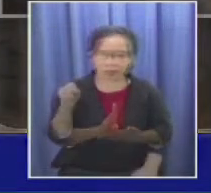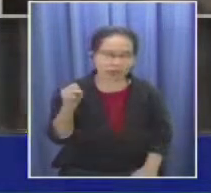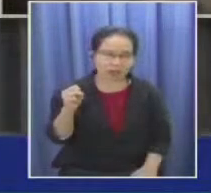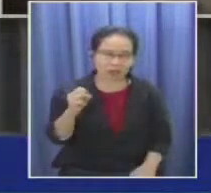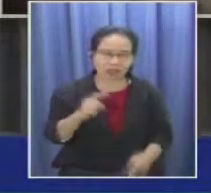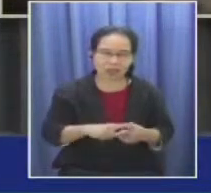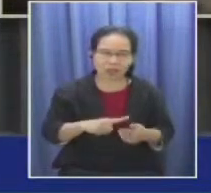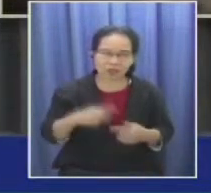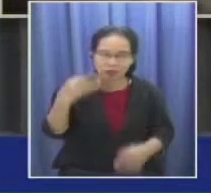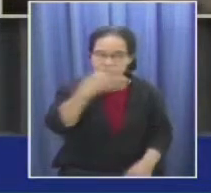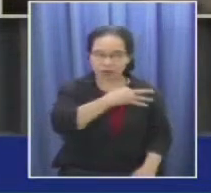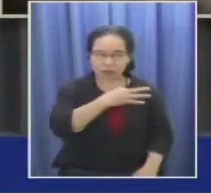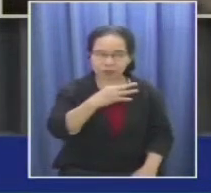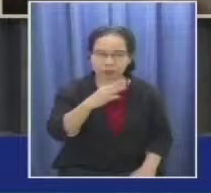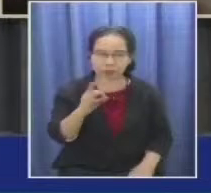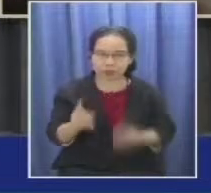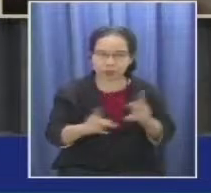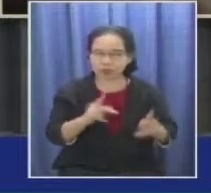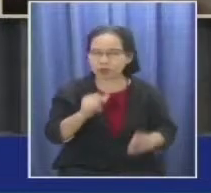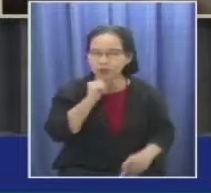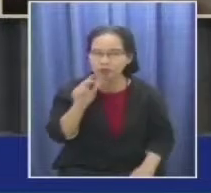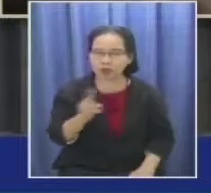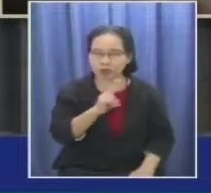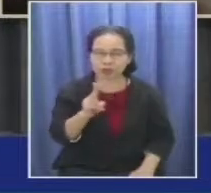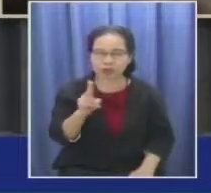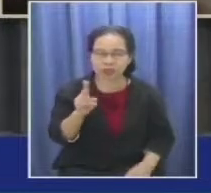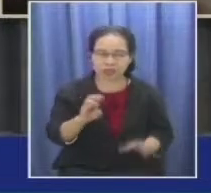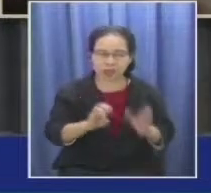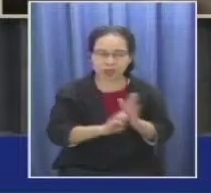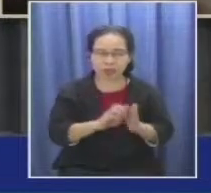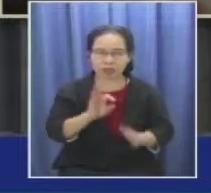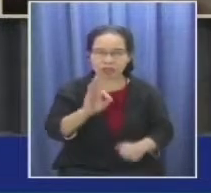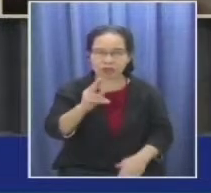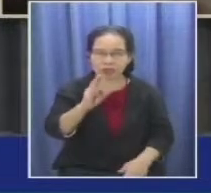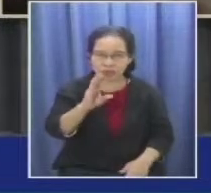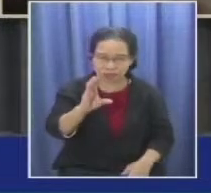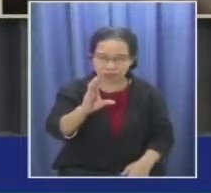Nyankopɔn asɛm a di yi wo Nyankopɔn ayɛ no mfa ni atoro